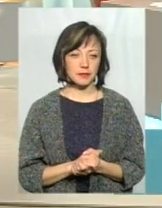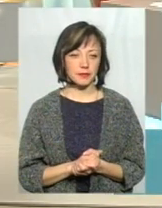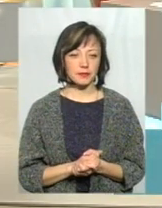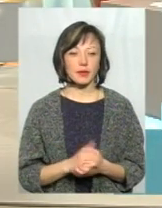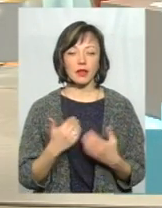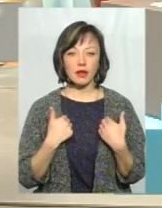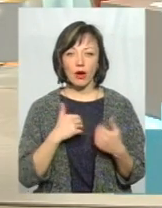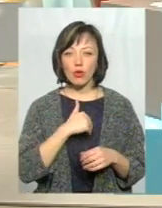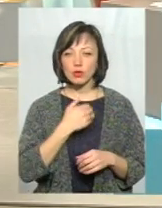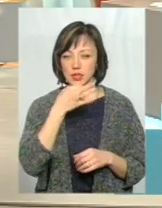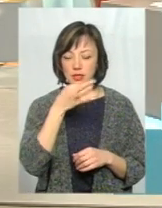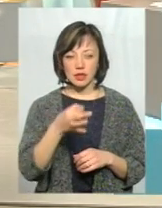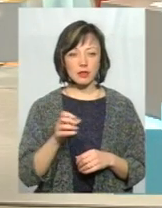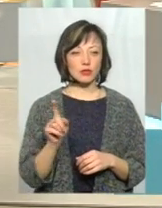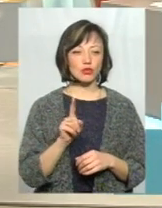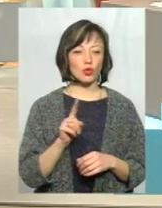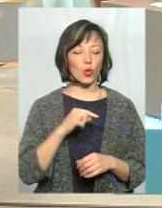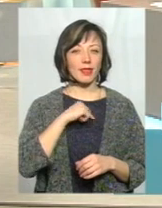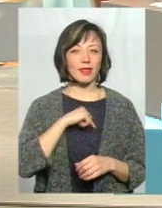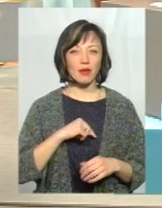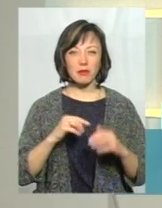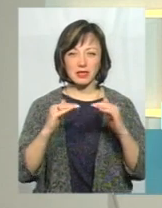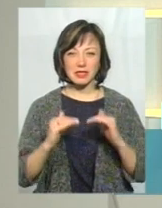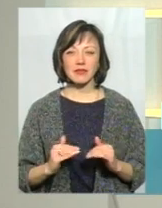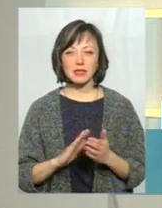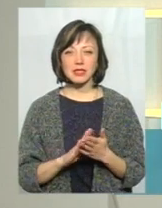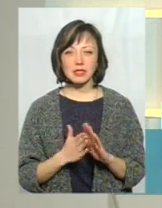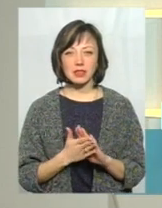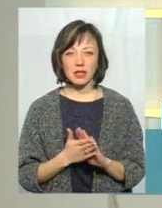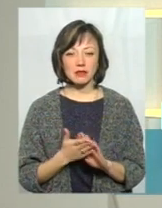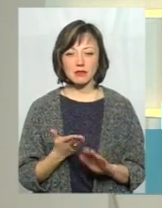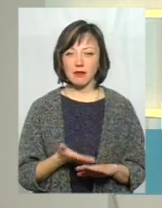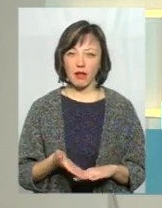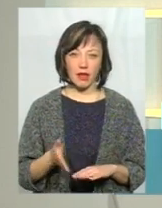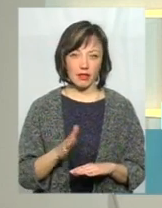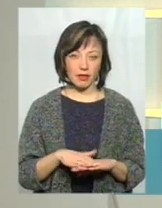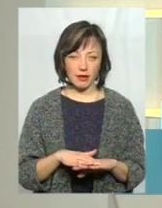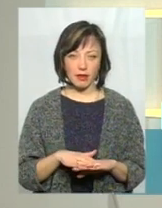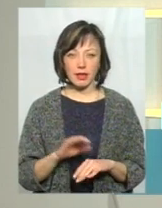Я хочу сказати, що депресивний стан, він досить сам по собі складний.